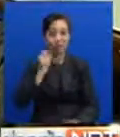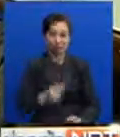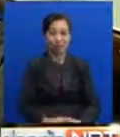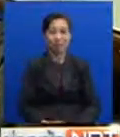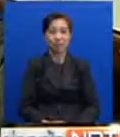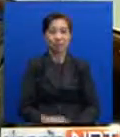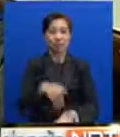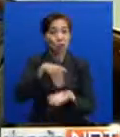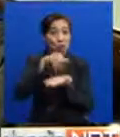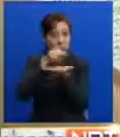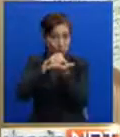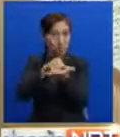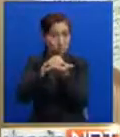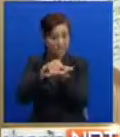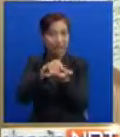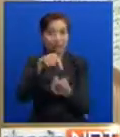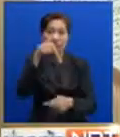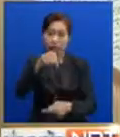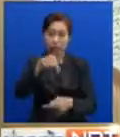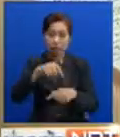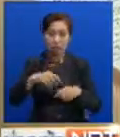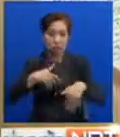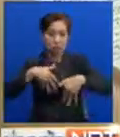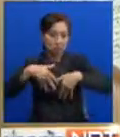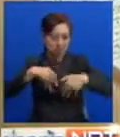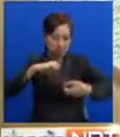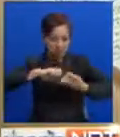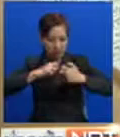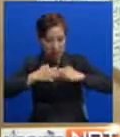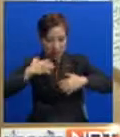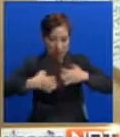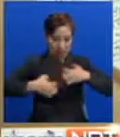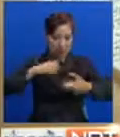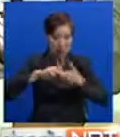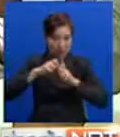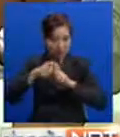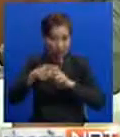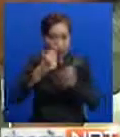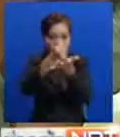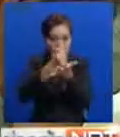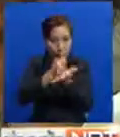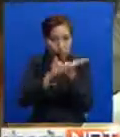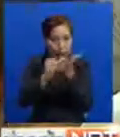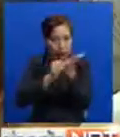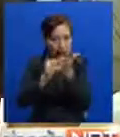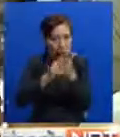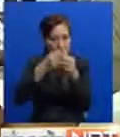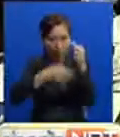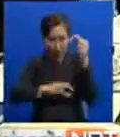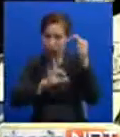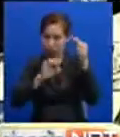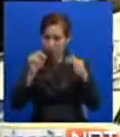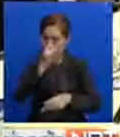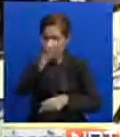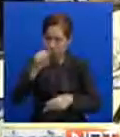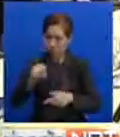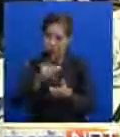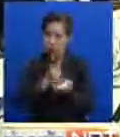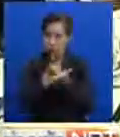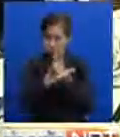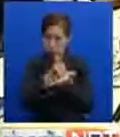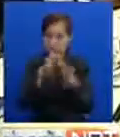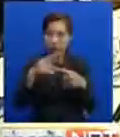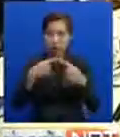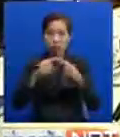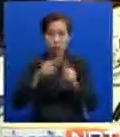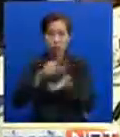การประชาชนจะสามารถแก้ไขปัญหาให้กับประชาชนผู้เดือดร้อนได้กว่า90%ในปีที่ผ่านมาแต่การเพิ่มและการพัฒนาการให้บริ